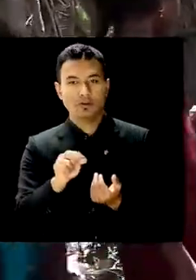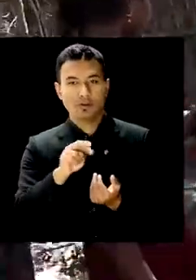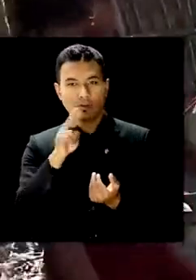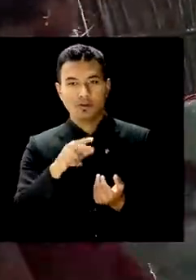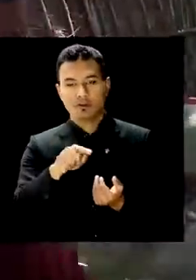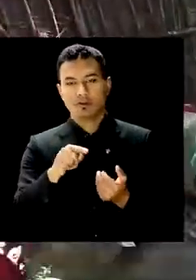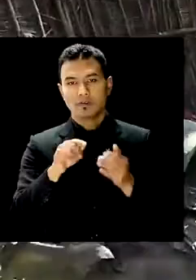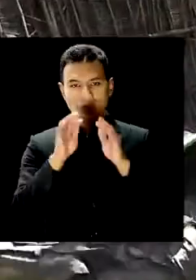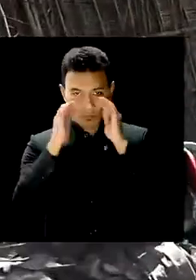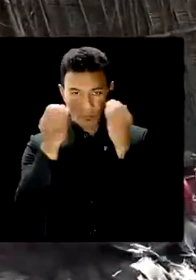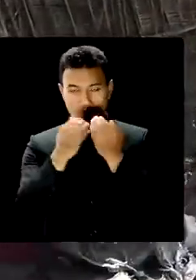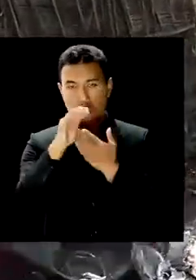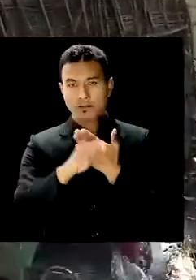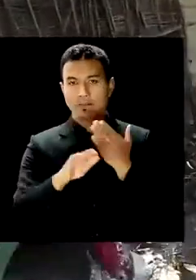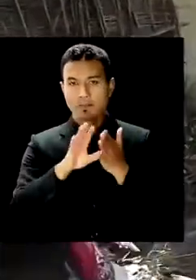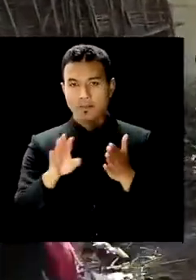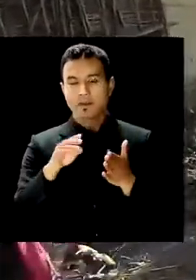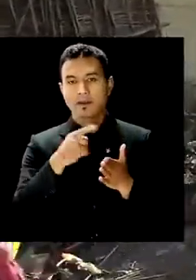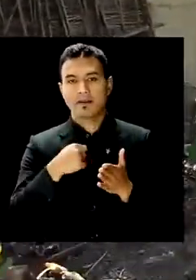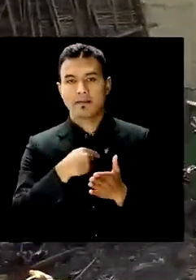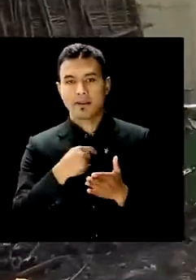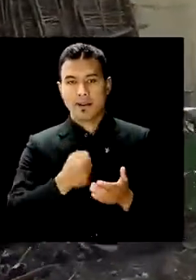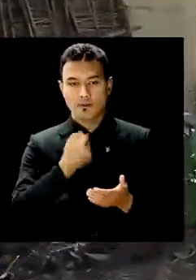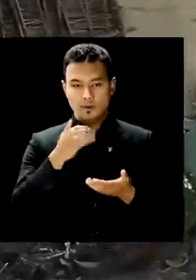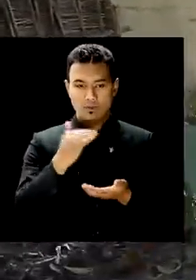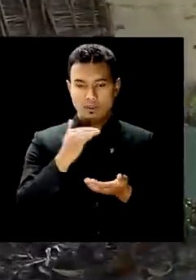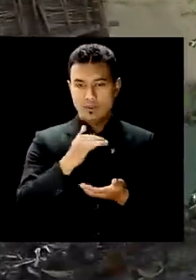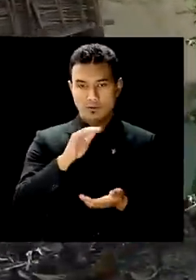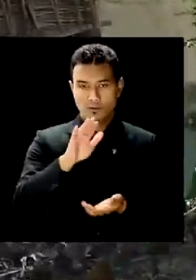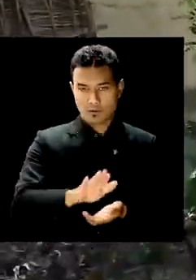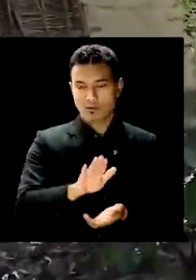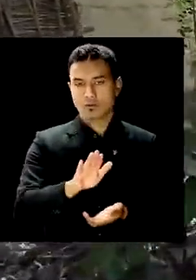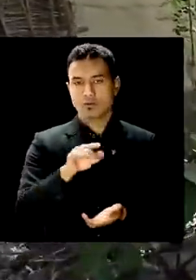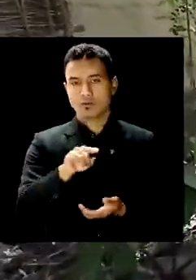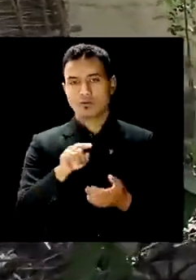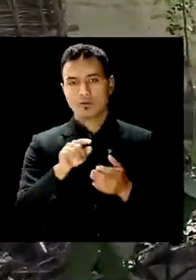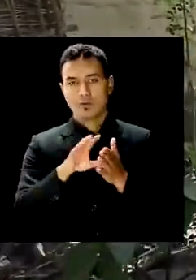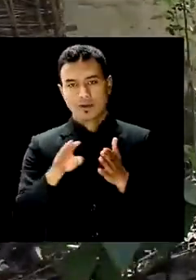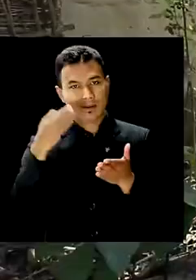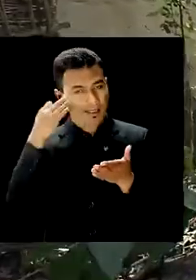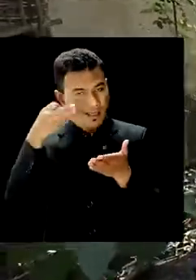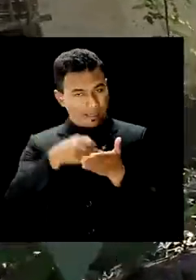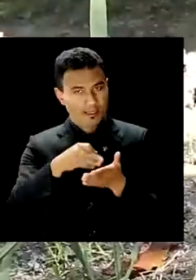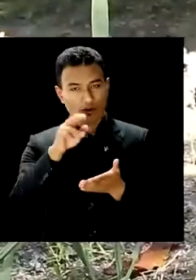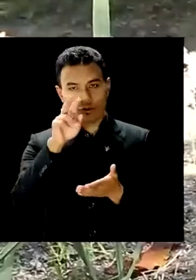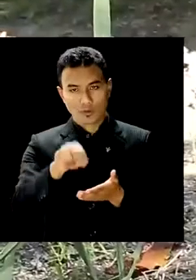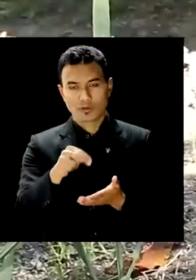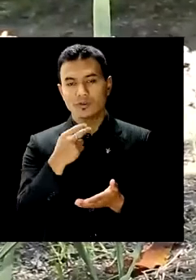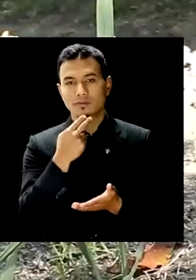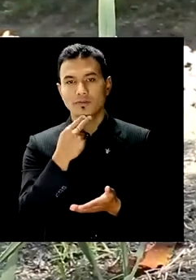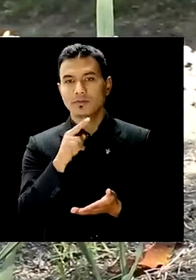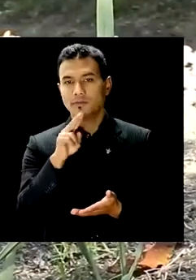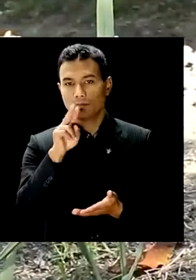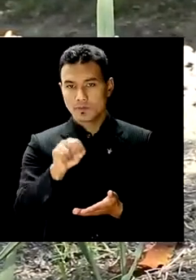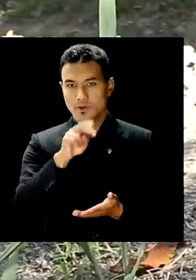से किछो करे पर छै त कहलिए अखन नै बच्चा बुच नै हो देबे तब अपन हे नल प्लांट हमरा मन पर ले लेल